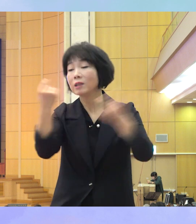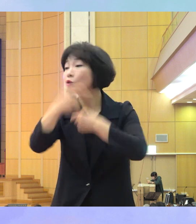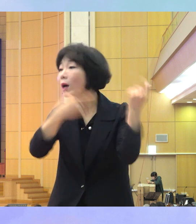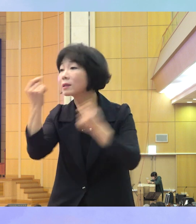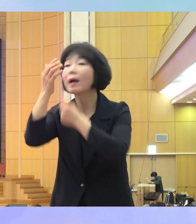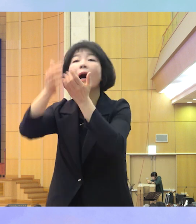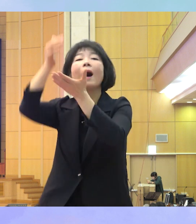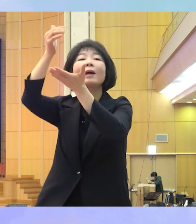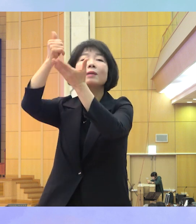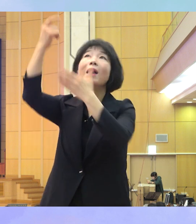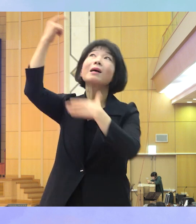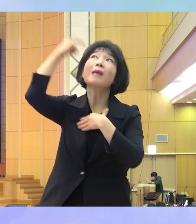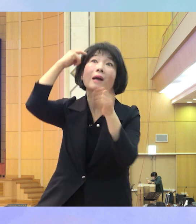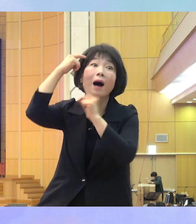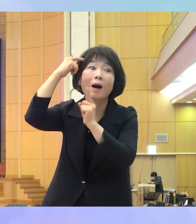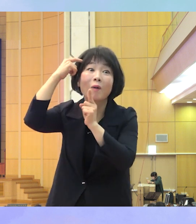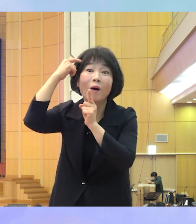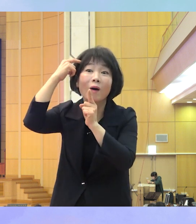하나님의 생각은